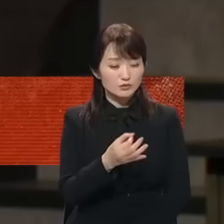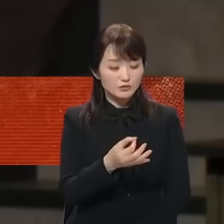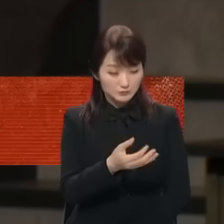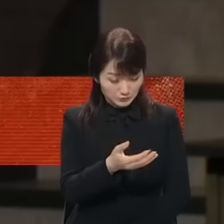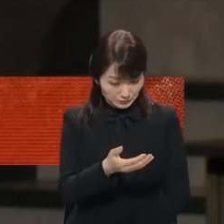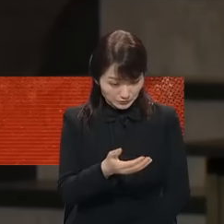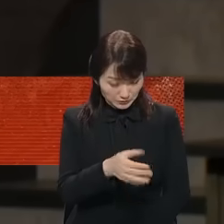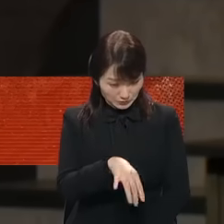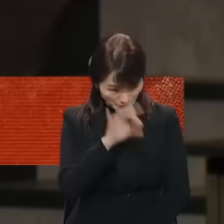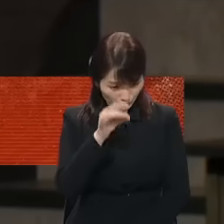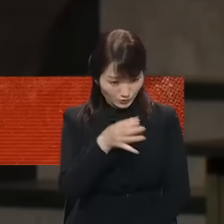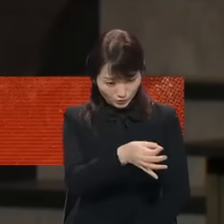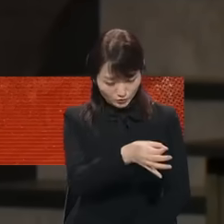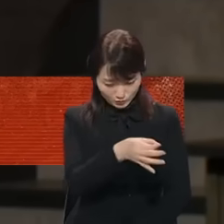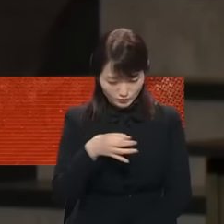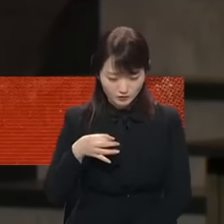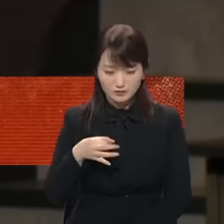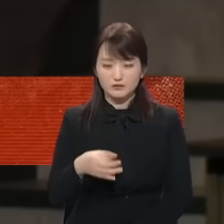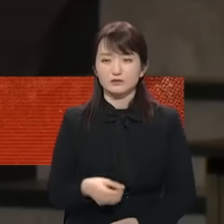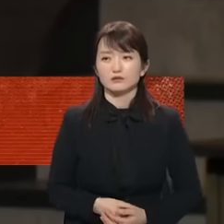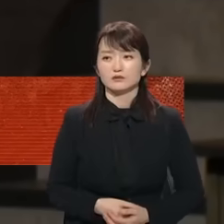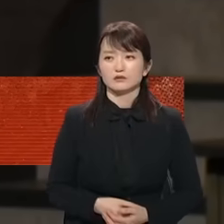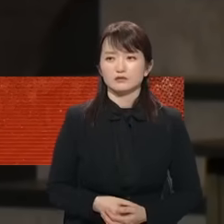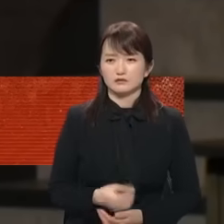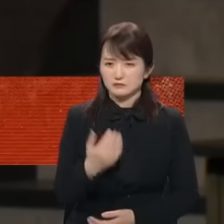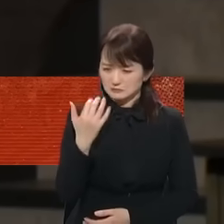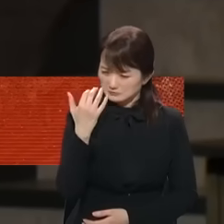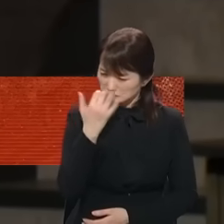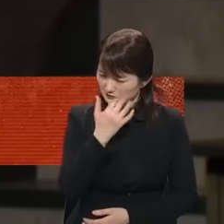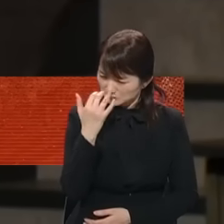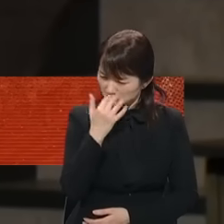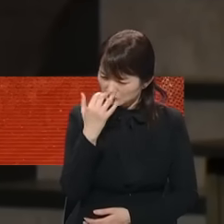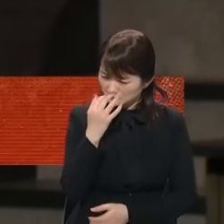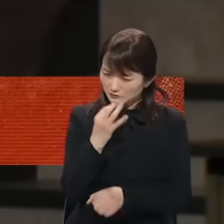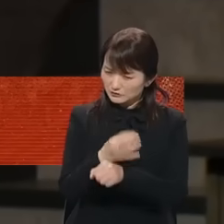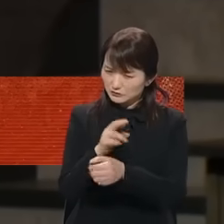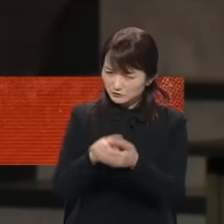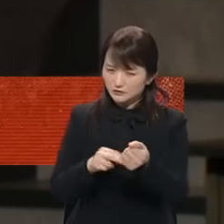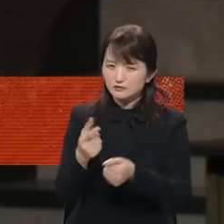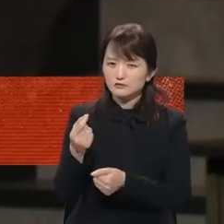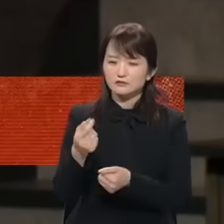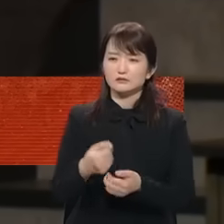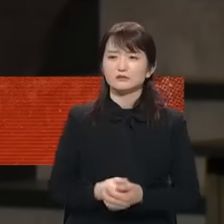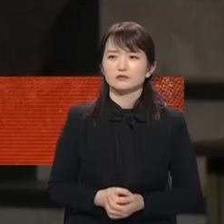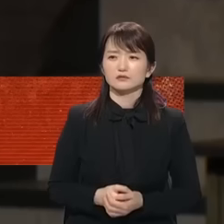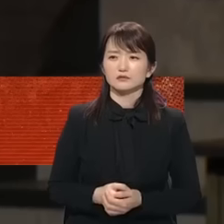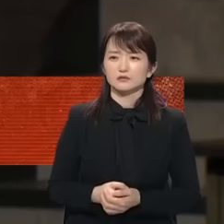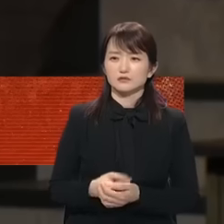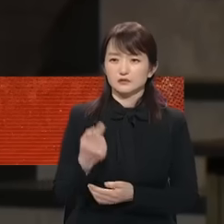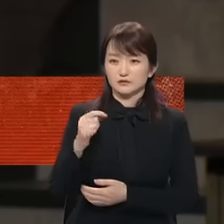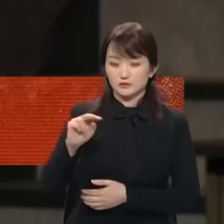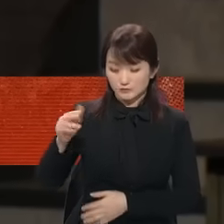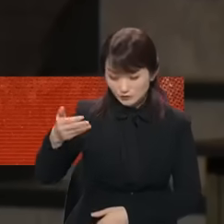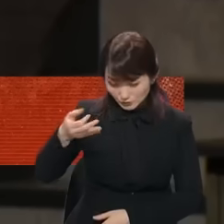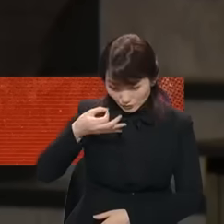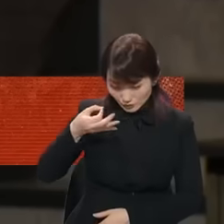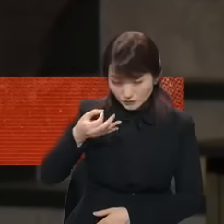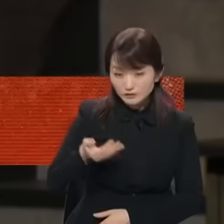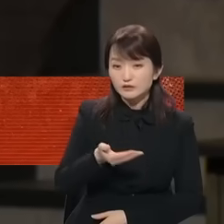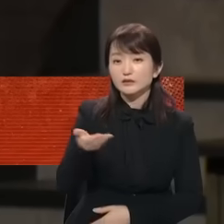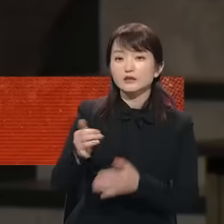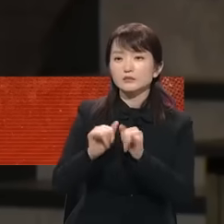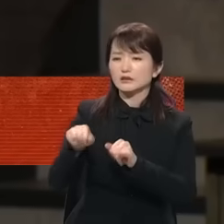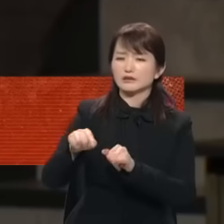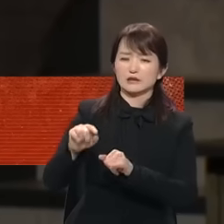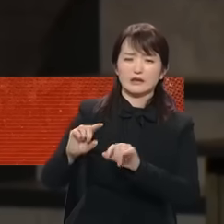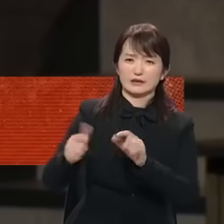내라고 하는 거 이거 조금 어 뭐 성매매 같은 그런 분위기 같은데요 이것을 보시는 많은 그 시청자분들 같은 경우는 아